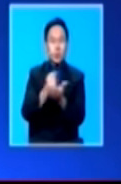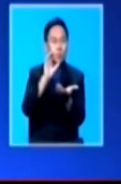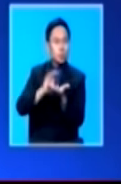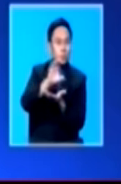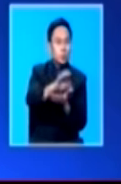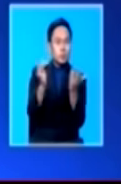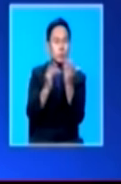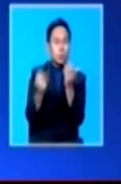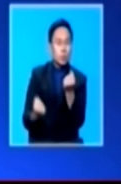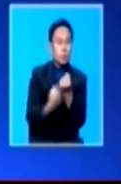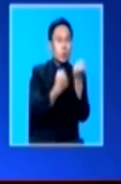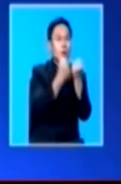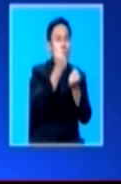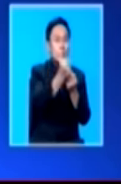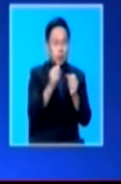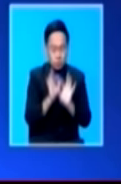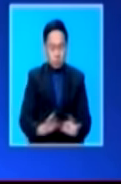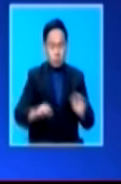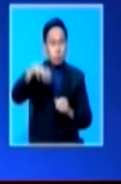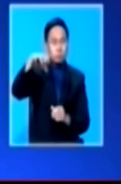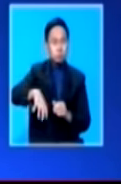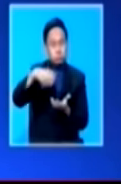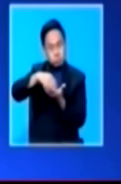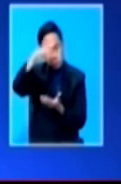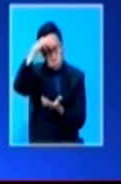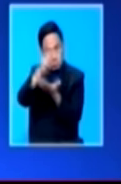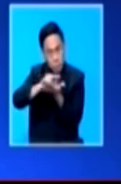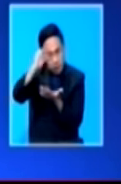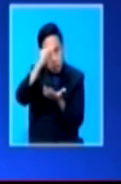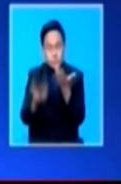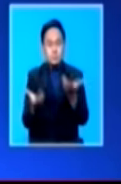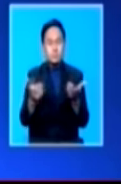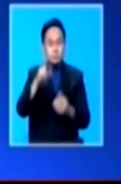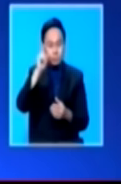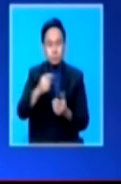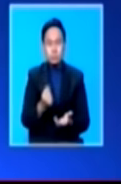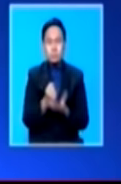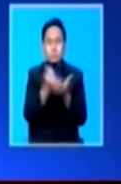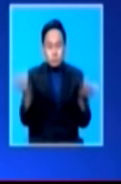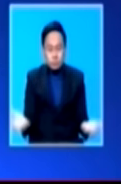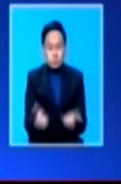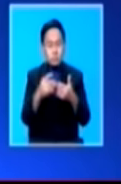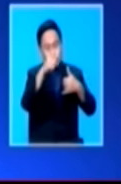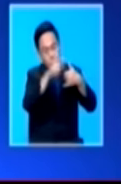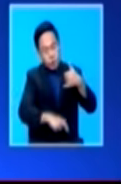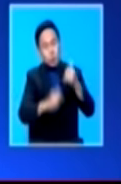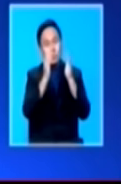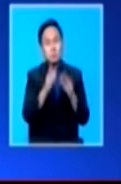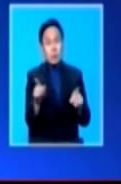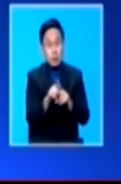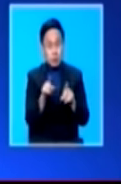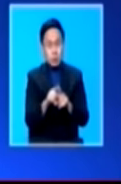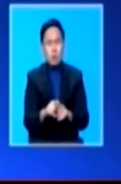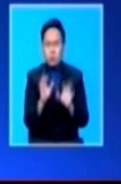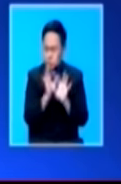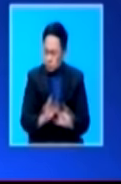อดจนสถาบันการศึกษาด้วยนะครับจะต้องเข้ามาดูแลในทุกกิจกรรมเพราะเป็นพื้นฐาน พื้นฐานของการเจริญเติบโตพื้นฐานของการพัฒนาก็คือการพัฒนา